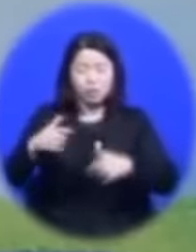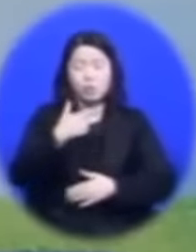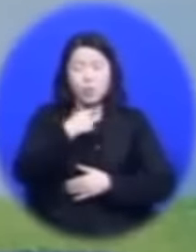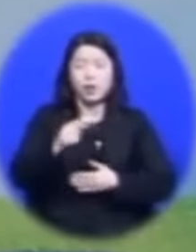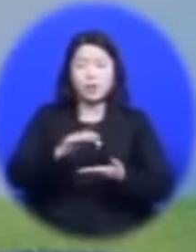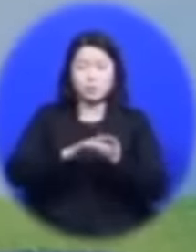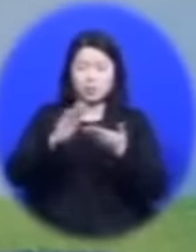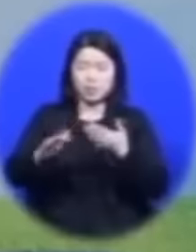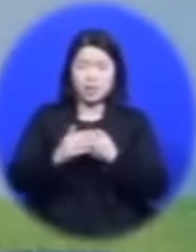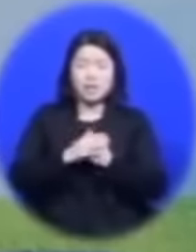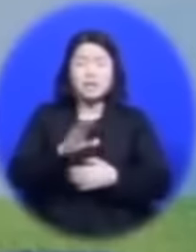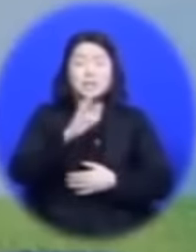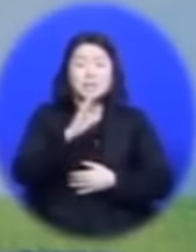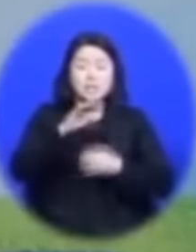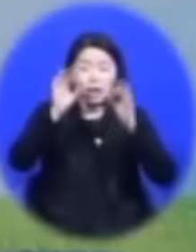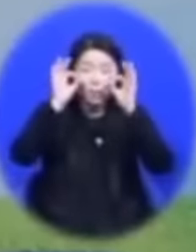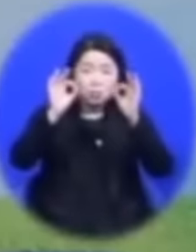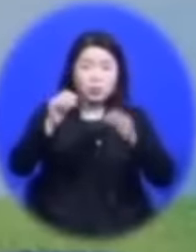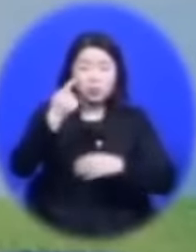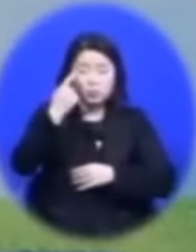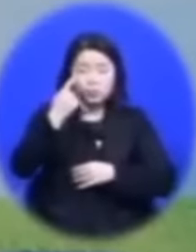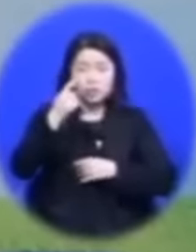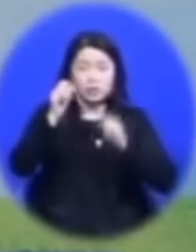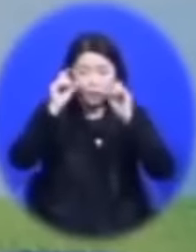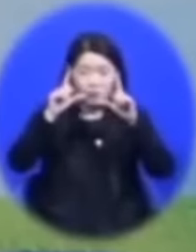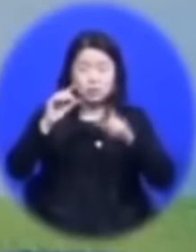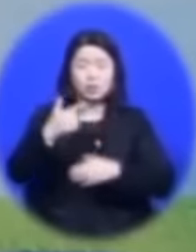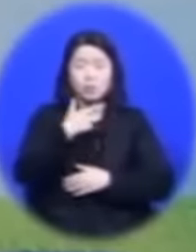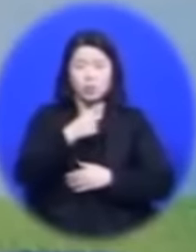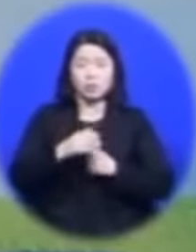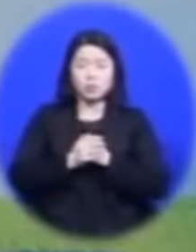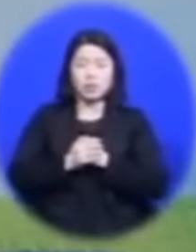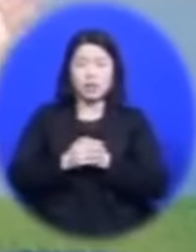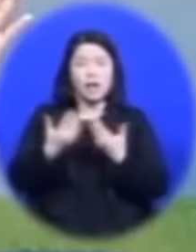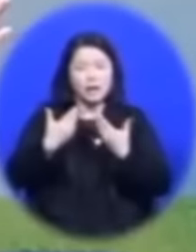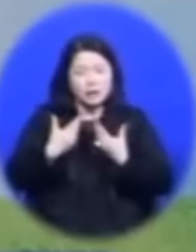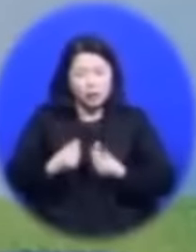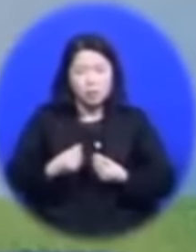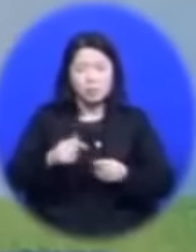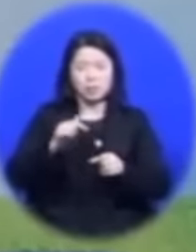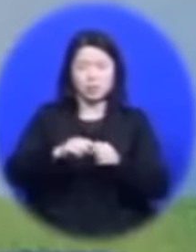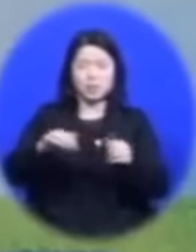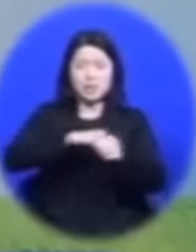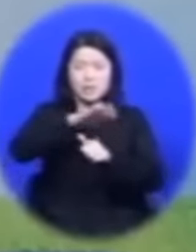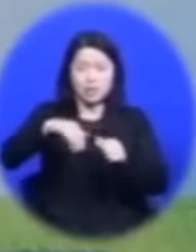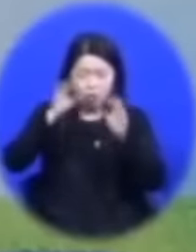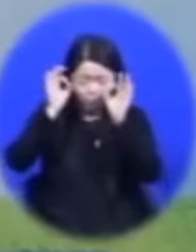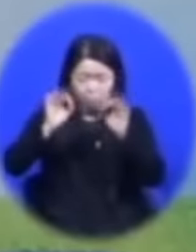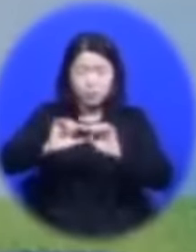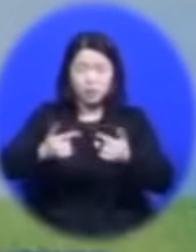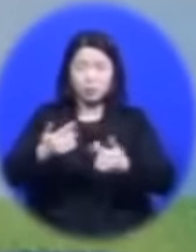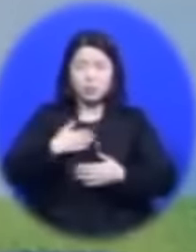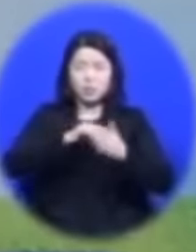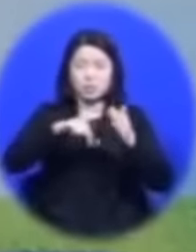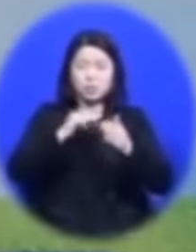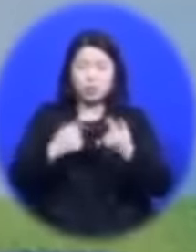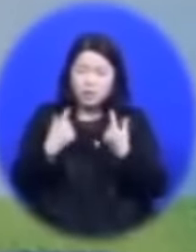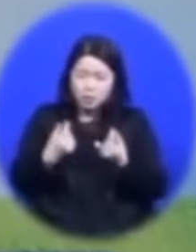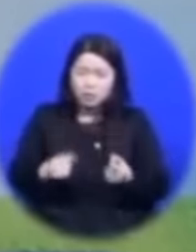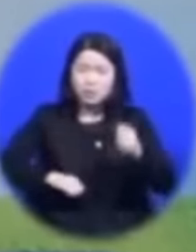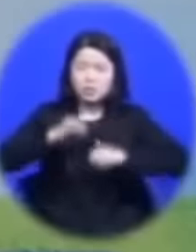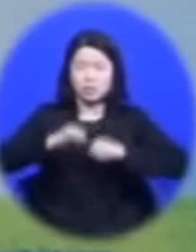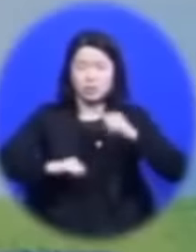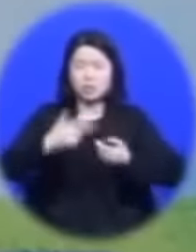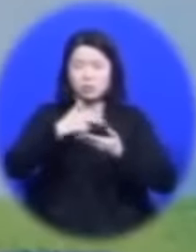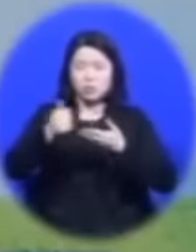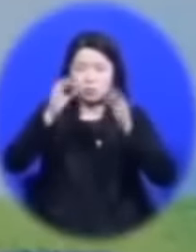원합니다. 진짜를 보는 눈이 뜨여지기를 원합니다. 절망적인 상황을 보지 않고 제 속에 여전히 역사하시는 주님을 보게